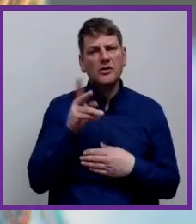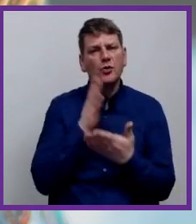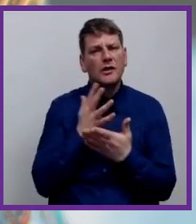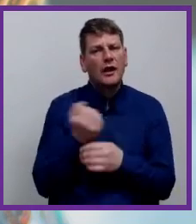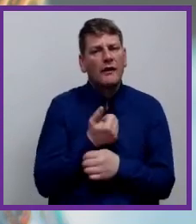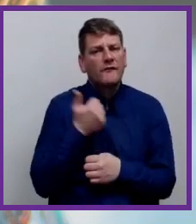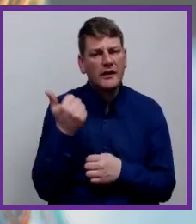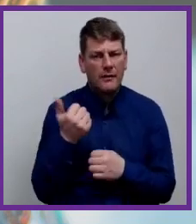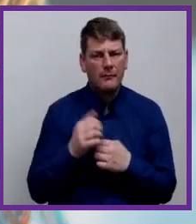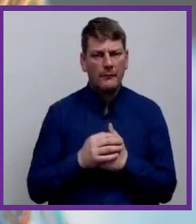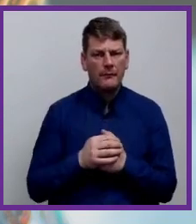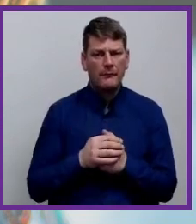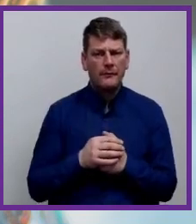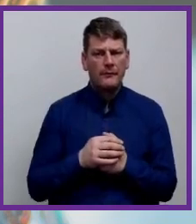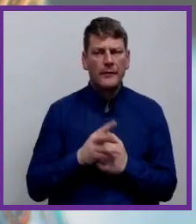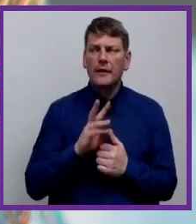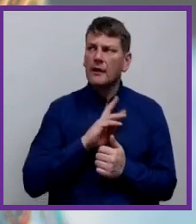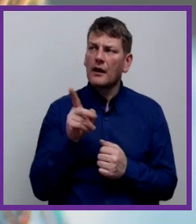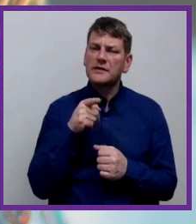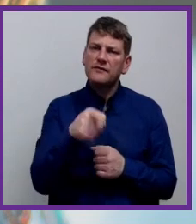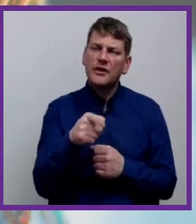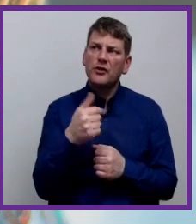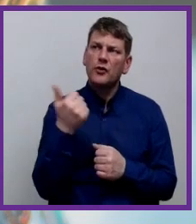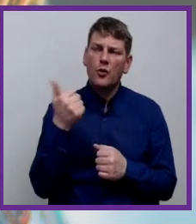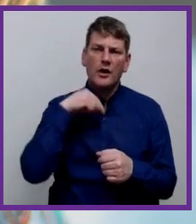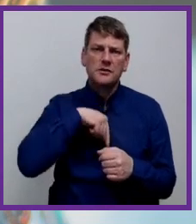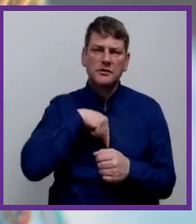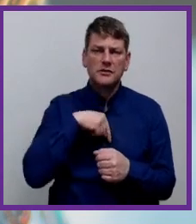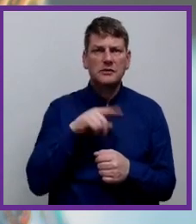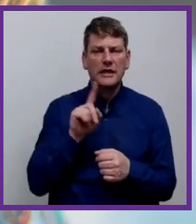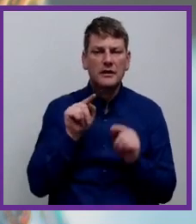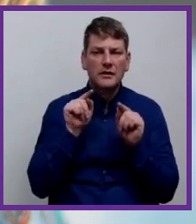kas viņos ir tāds, kas,